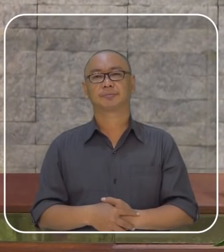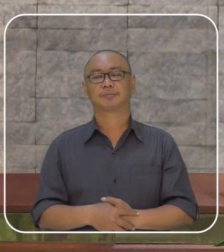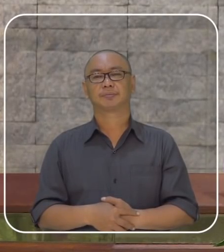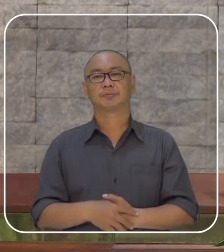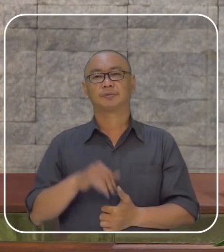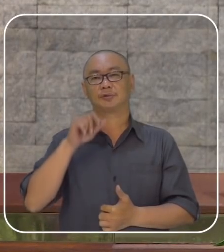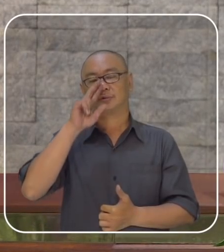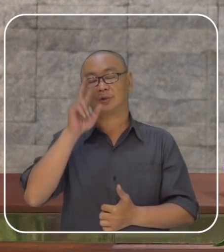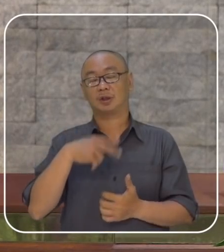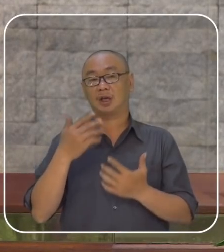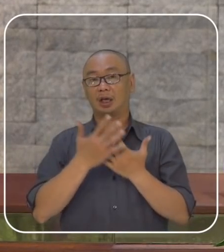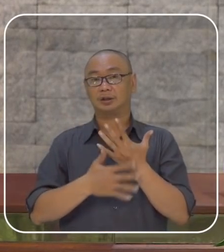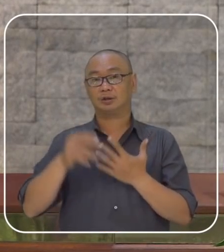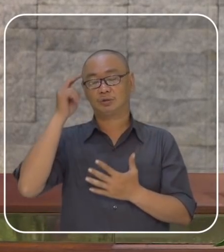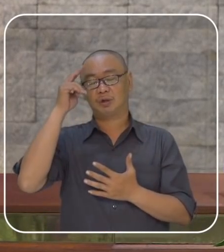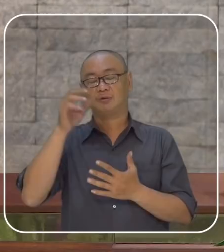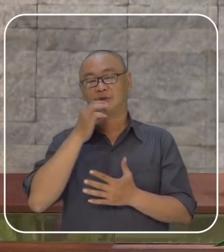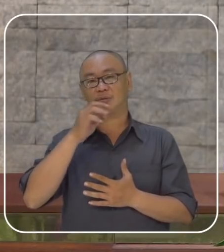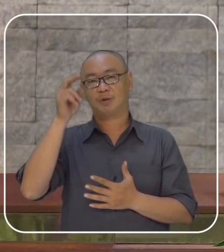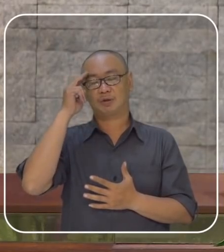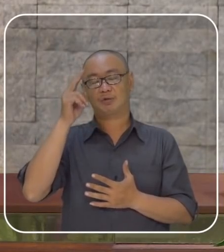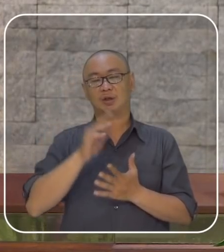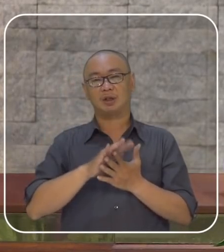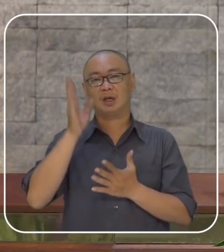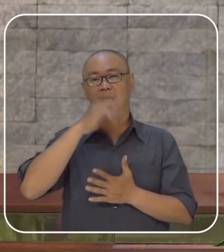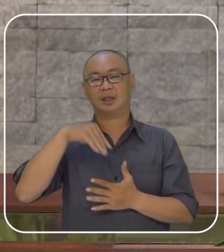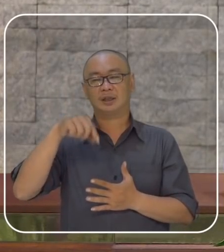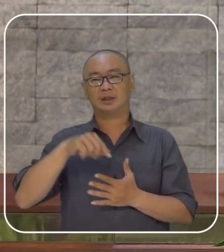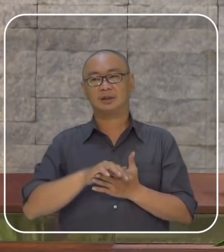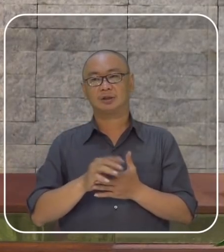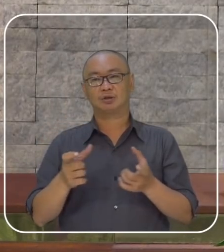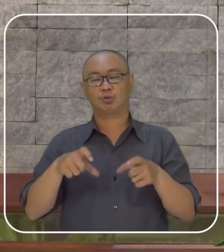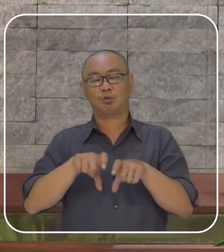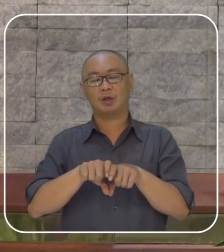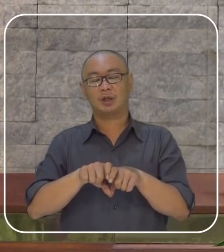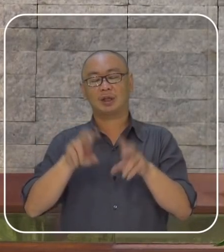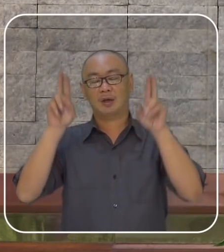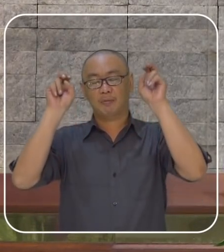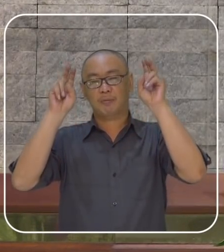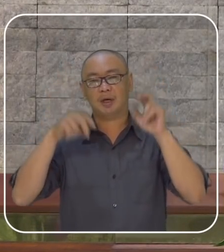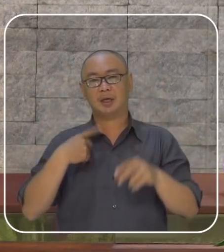Ya saudara kekasih Tuhan, firman Tuhan pada hari ini sesuai dengan tema kita,